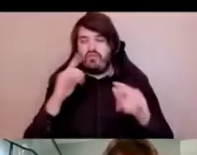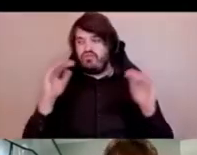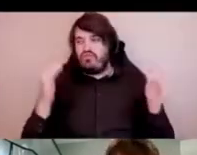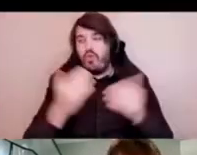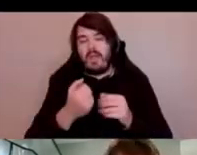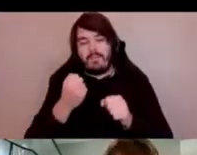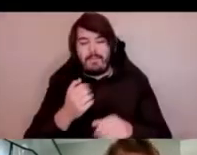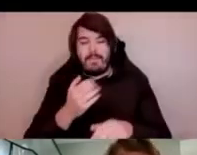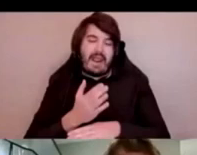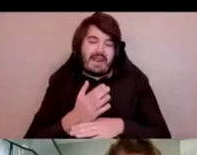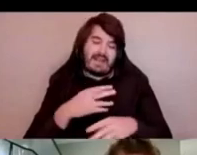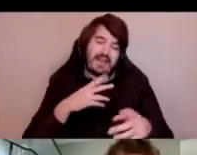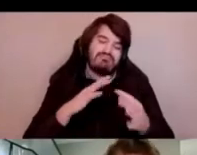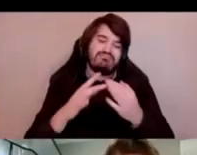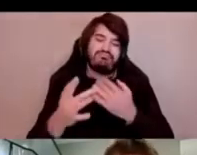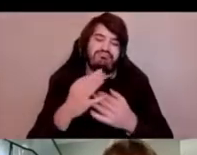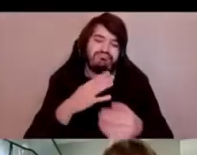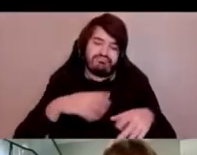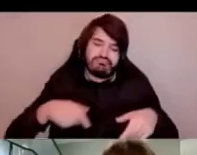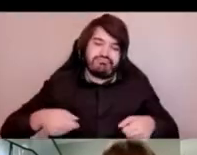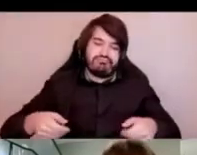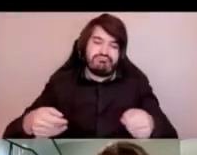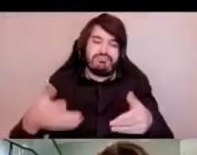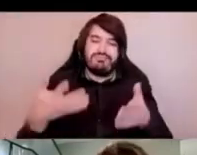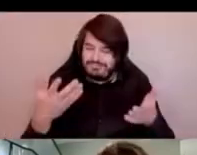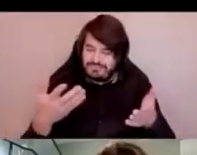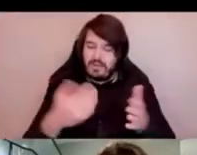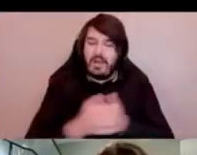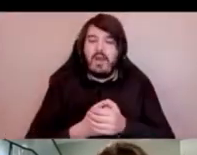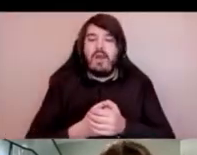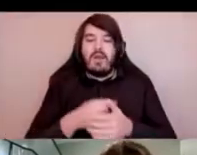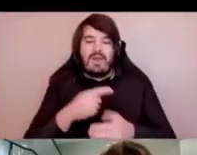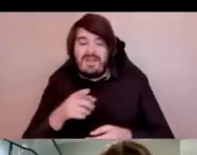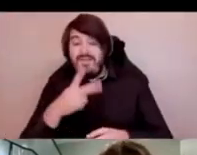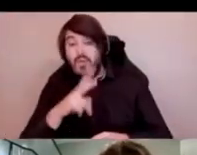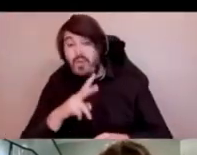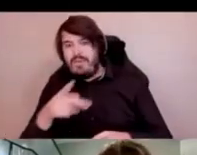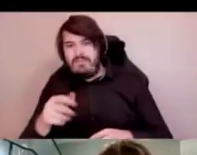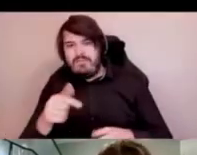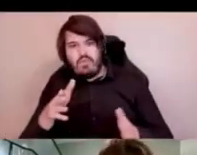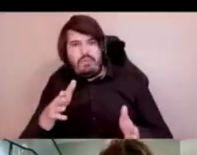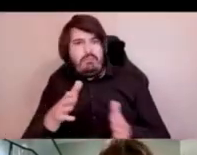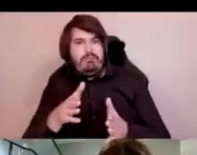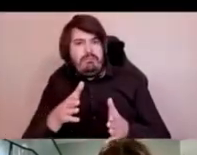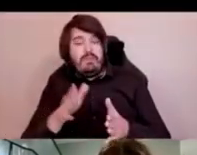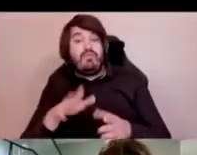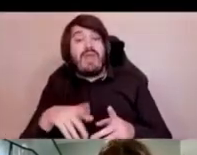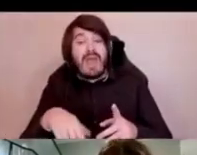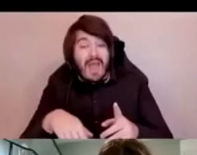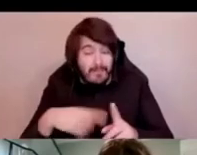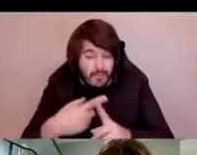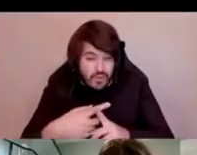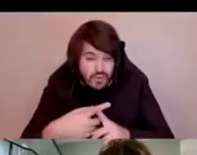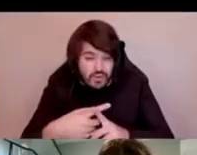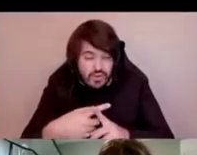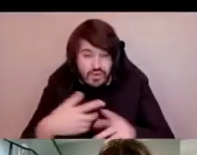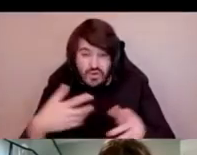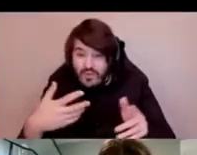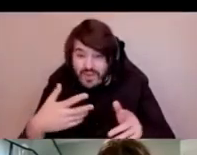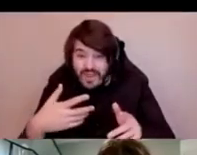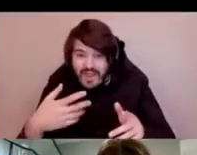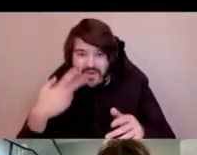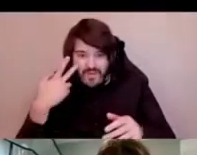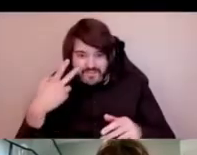puisse circuler dans le jardin. Alors ici, on voit que c'est un peu plus étroit. Puis, en plus,